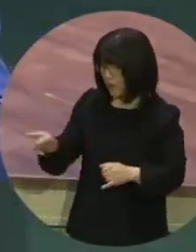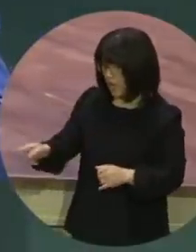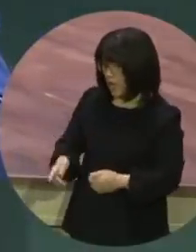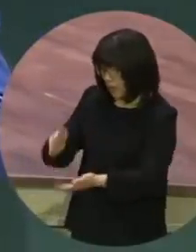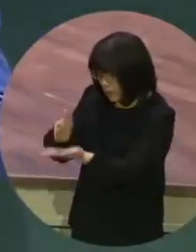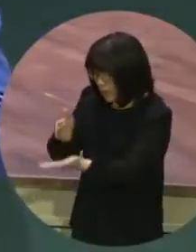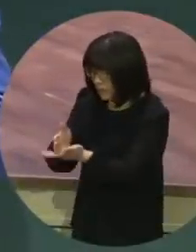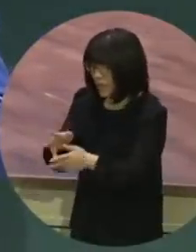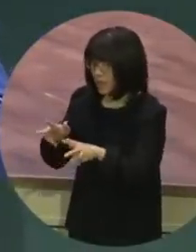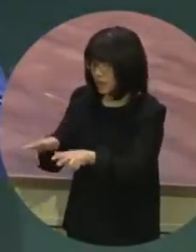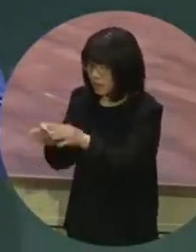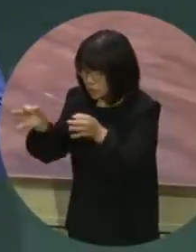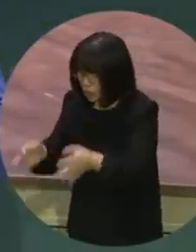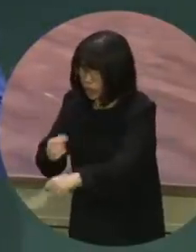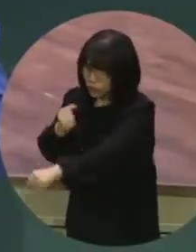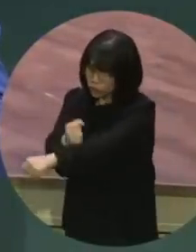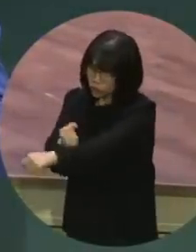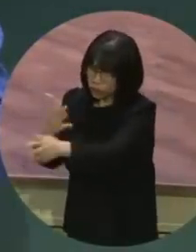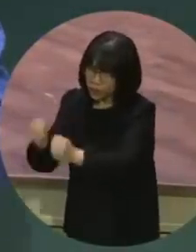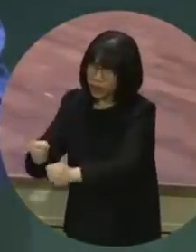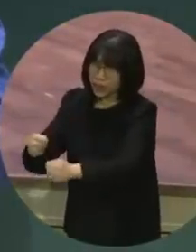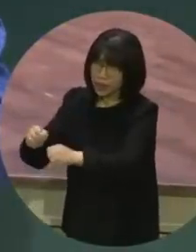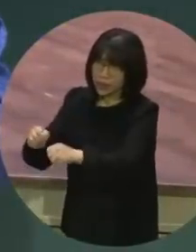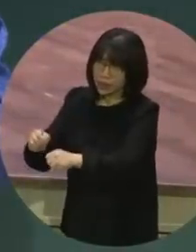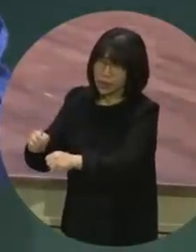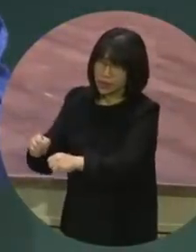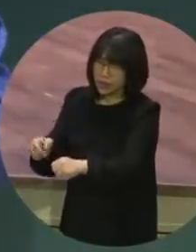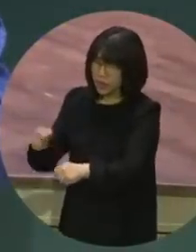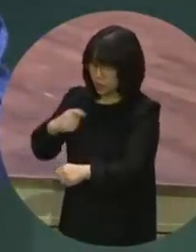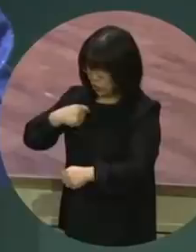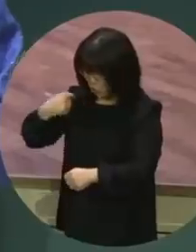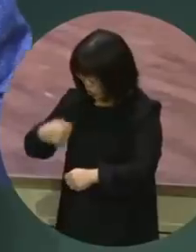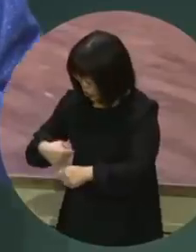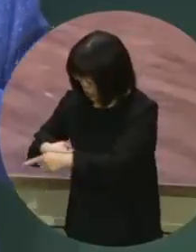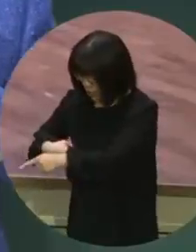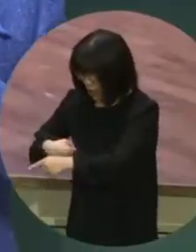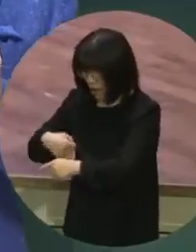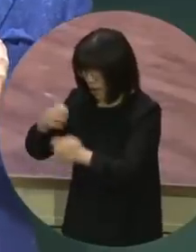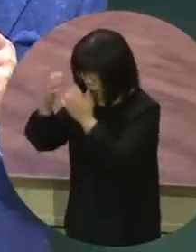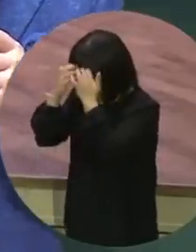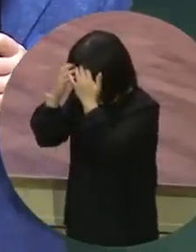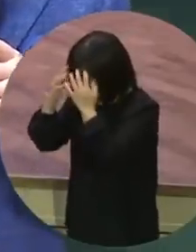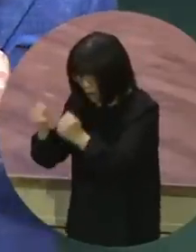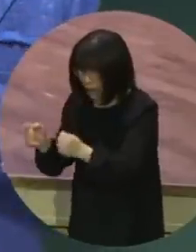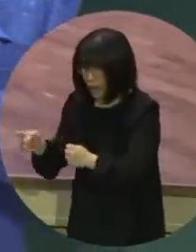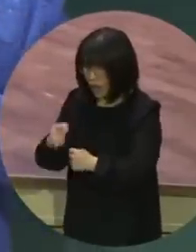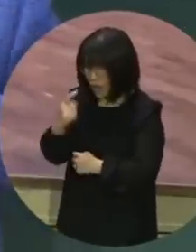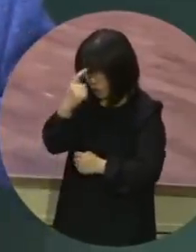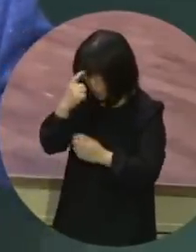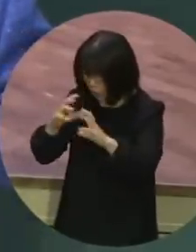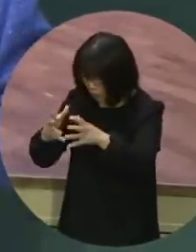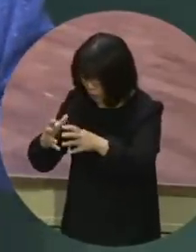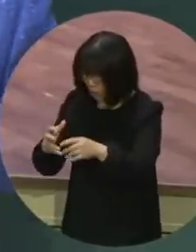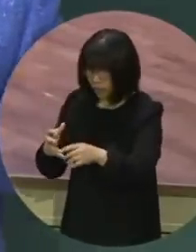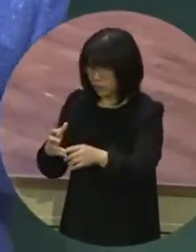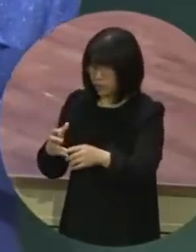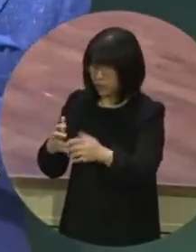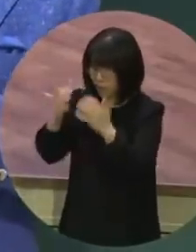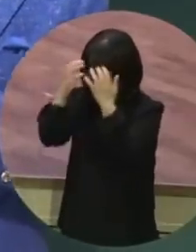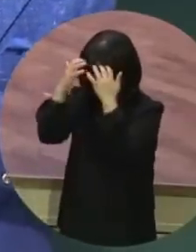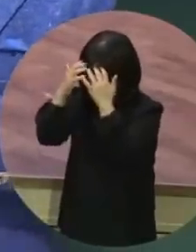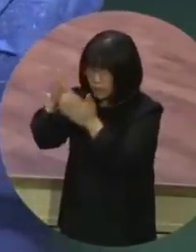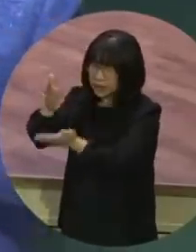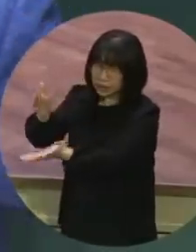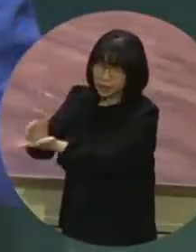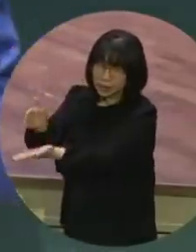않았냐. 평생을 그렇게 중국에서 인도에서 성을 걸고 복음을 증거해서 그만하면 되지 않았냐 이렇게 말을